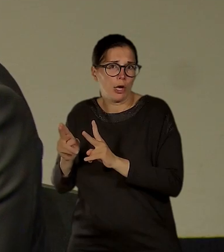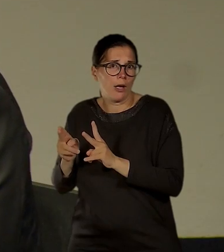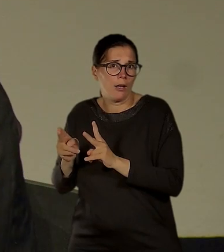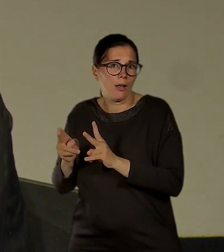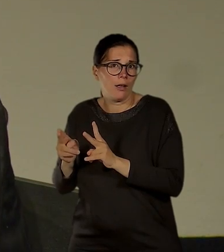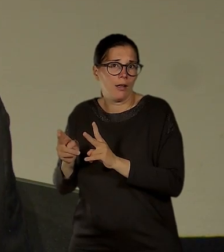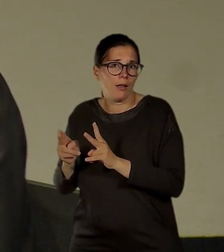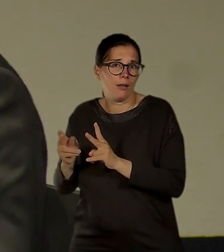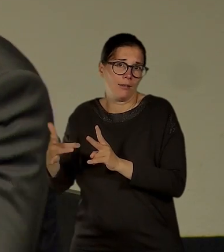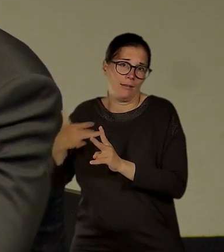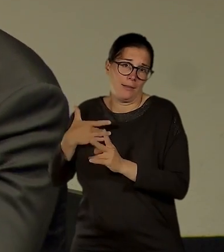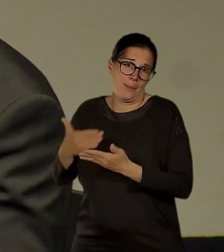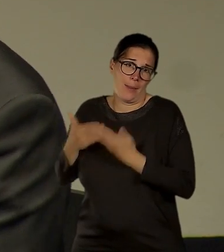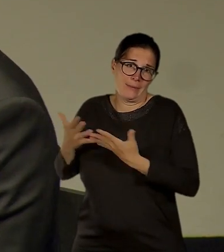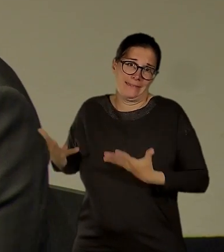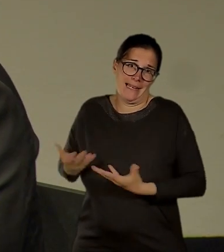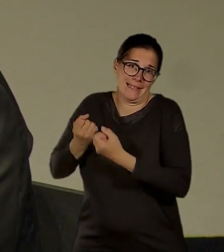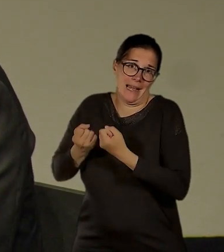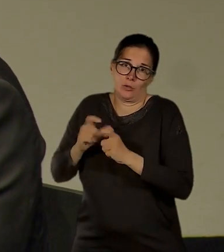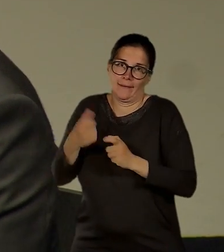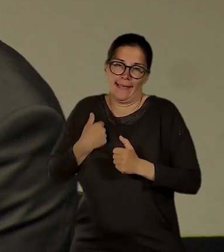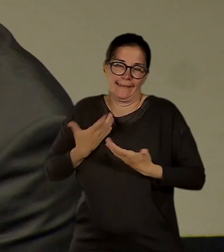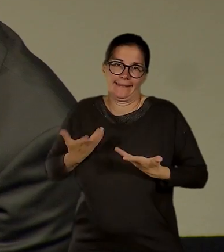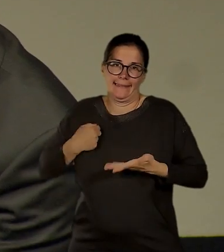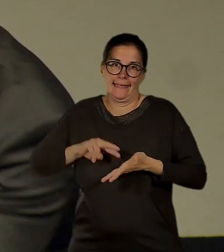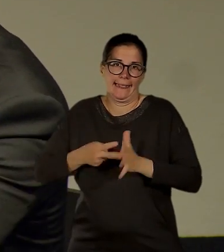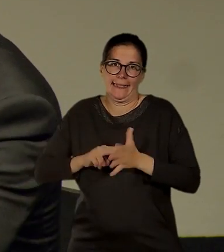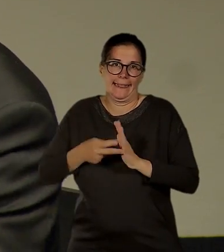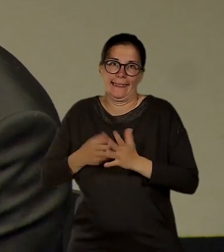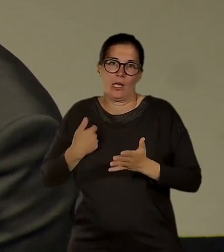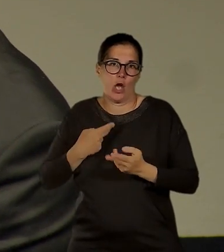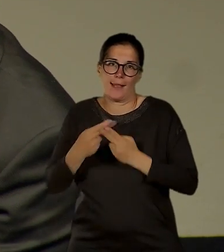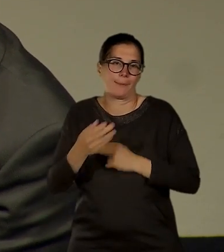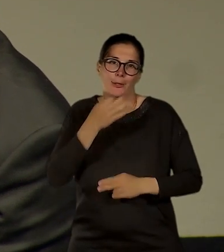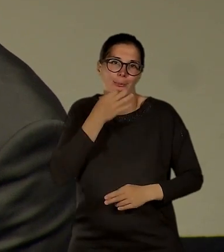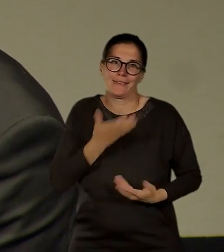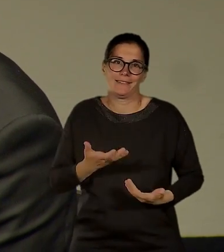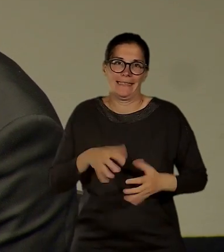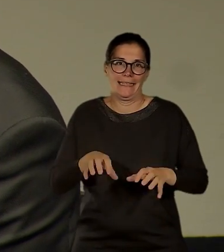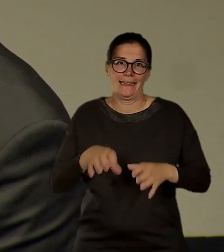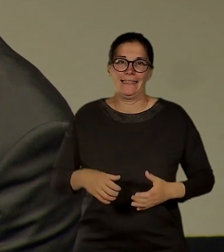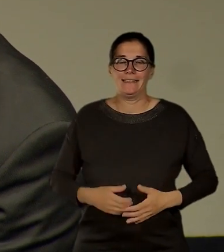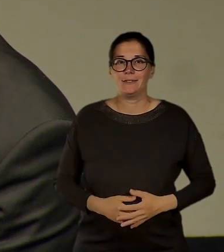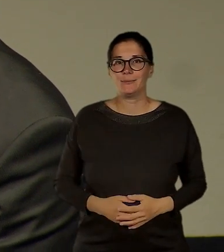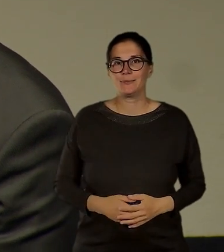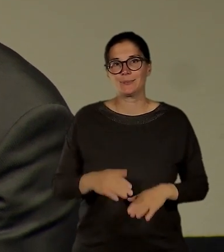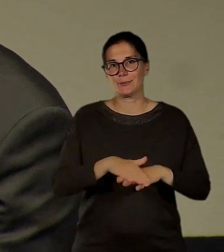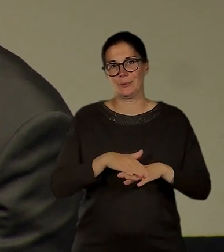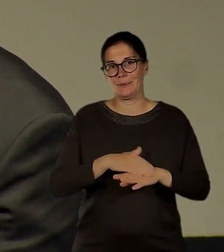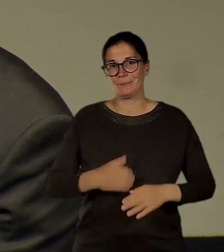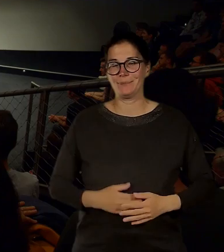aby mě vysvobodil z této situace, kdy opravdu nedokážu vám zodpovědět vaše otázky. Omlouvám se.